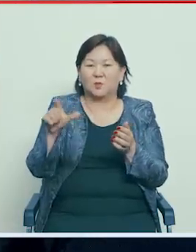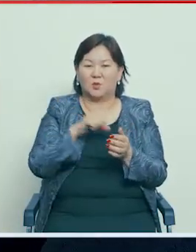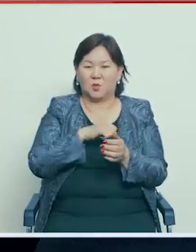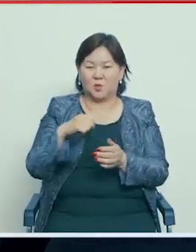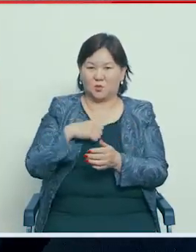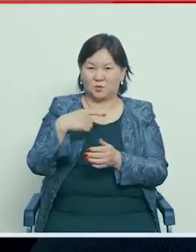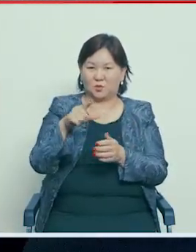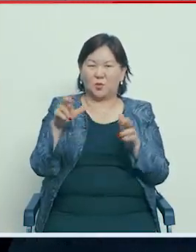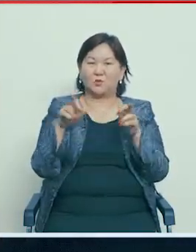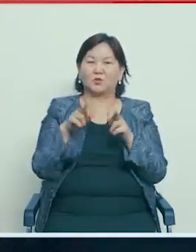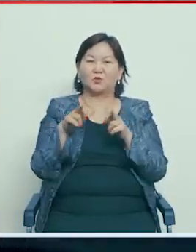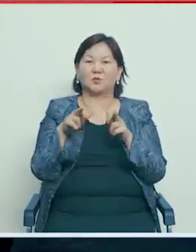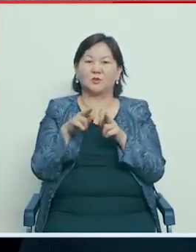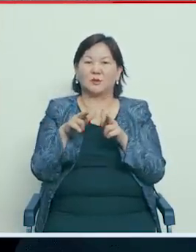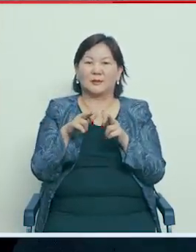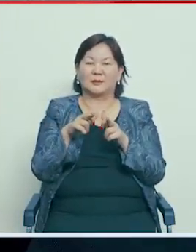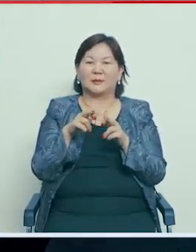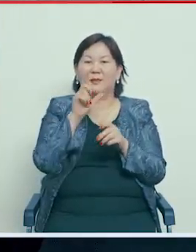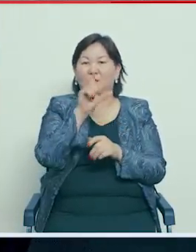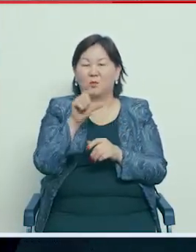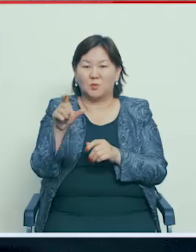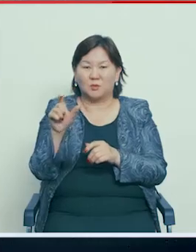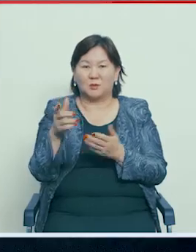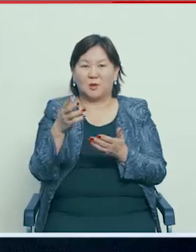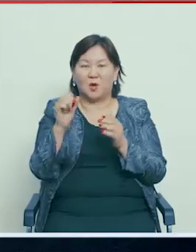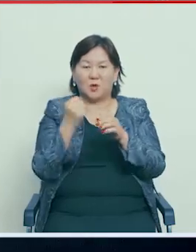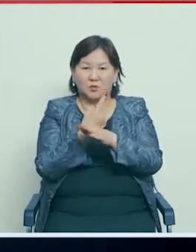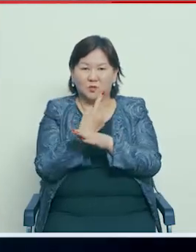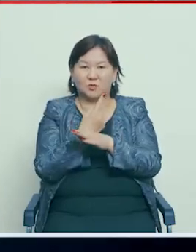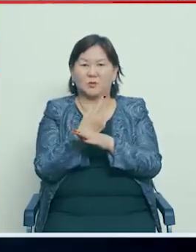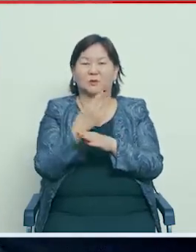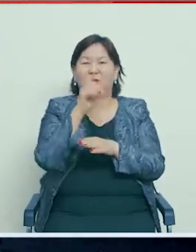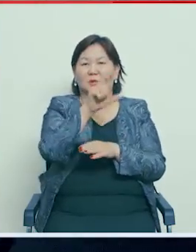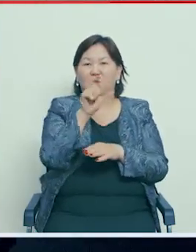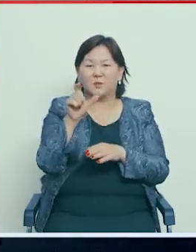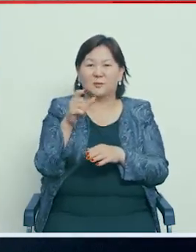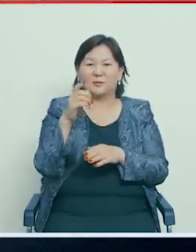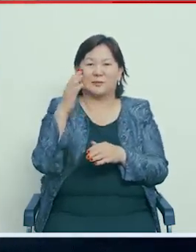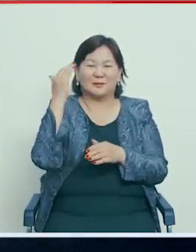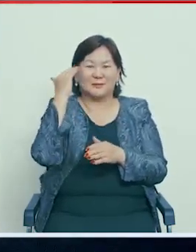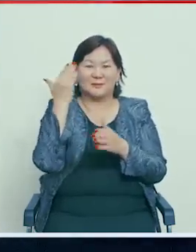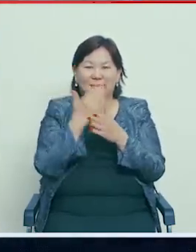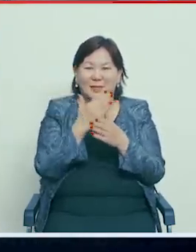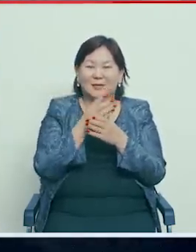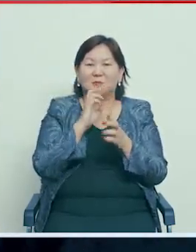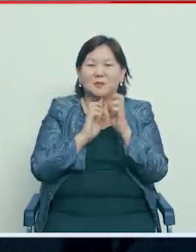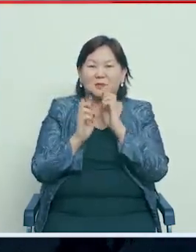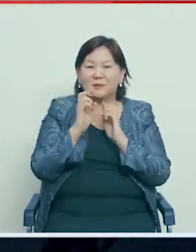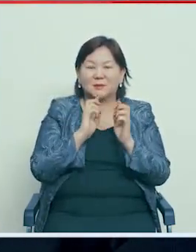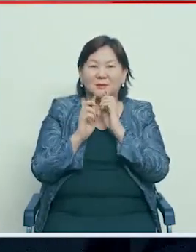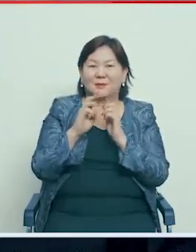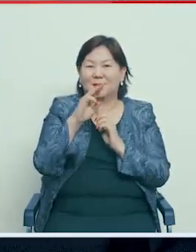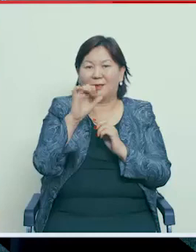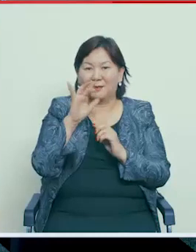өөртөө хөгжлийн бэрхшээлтэй хүмүүсийн онцлог, тэр хүмүүсийн саад бэрхшээлүүд юу байна гэдэг